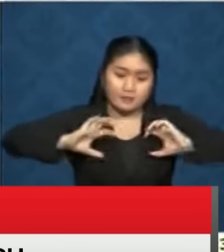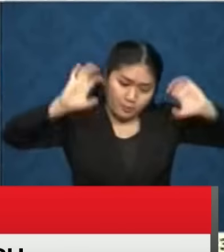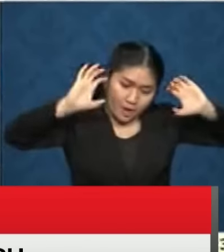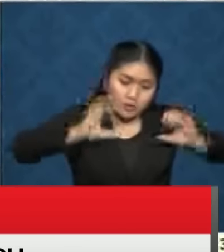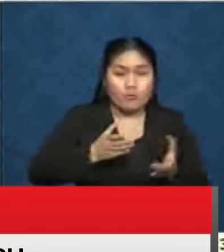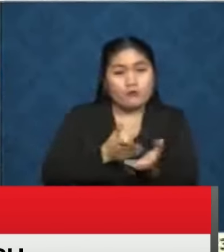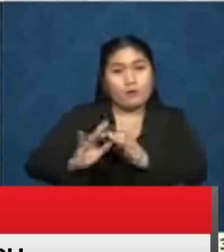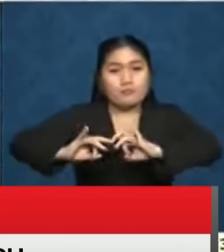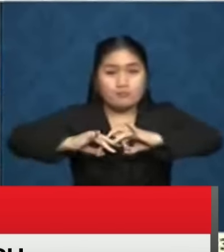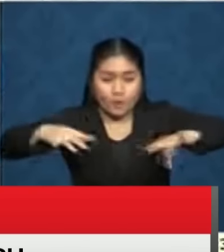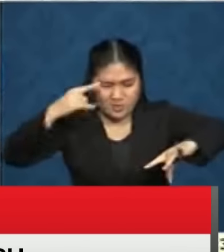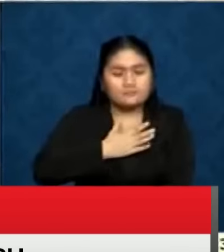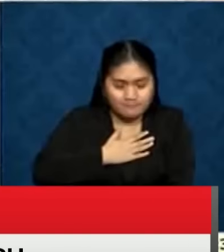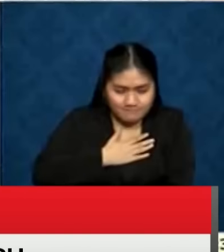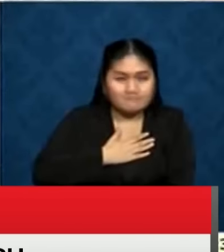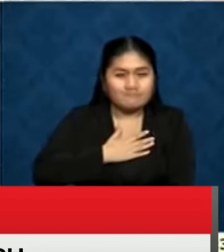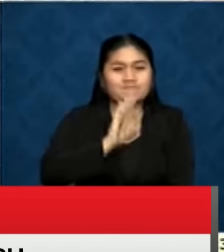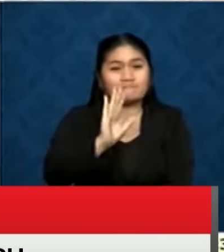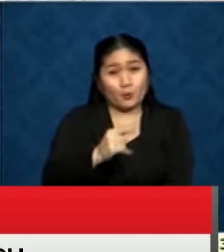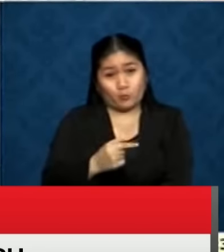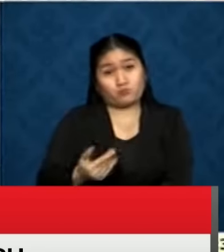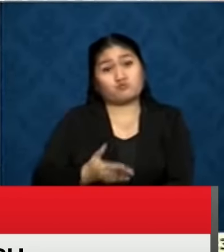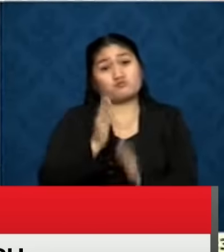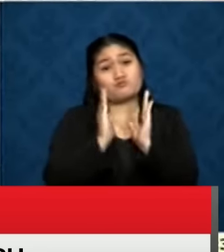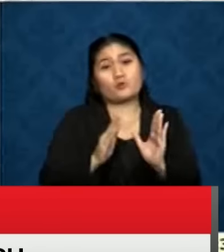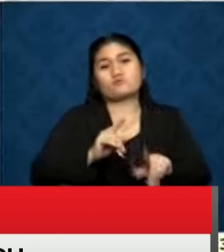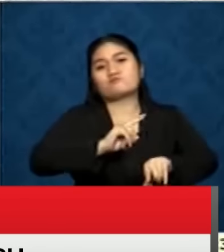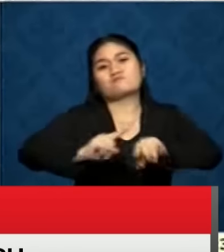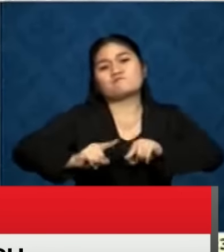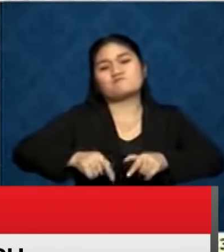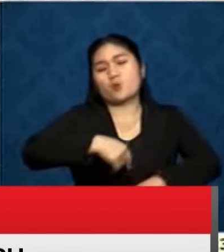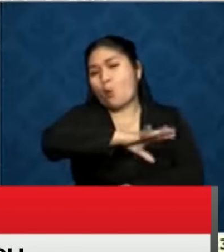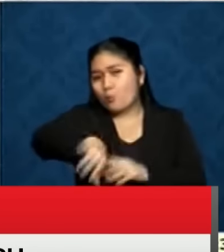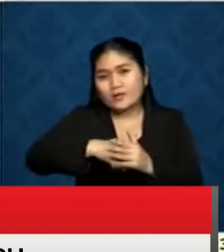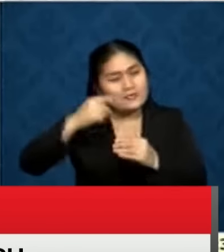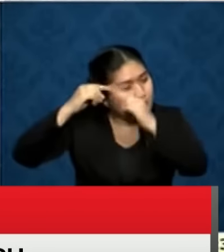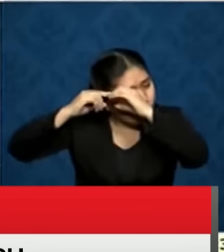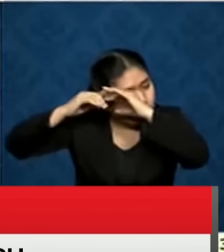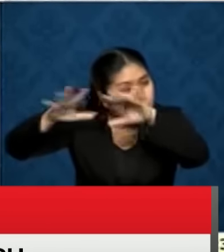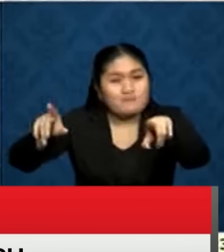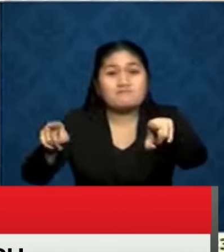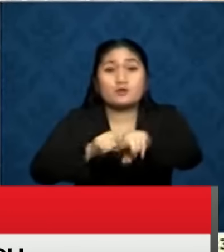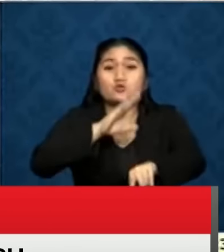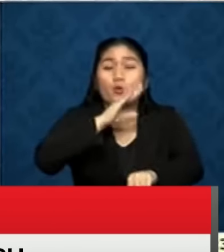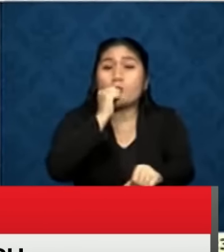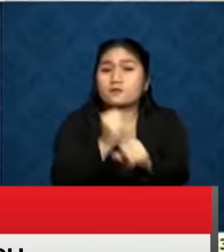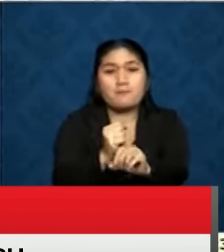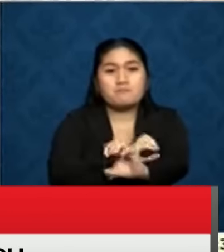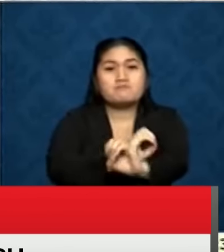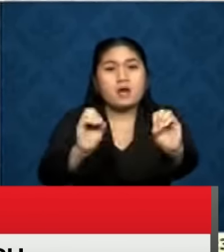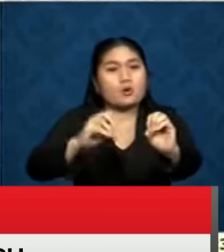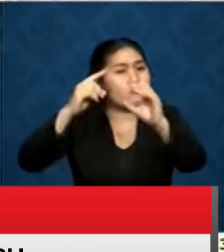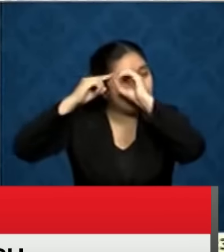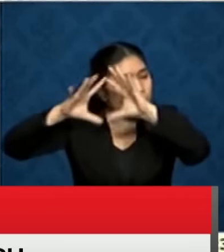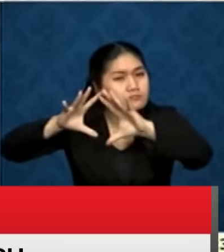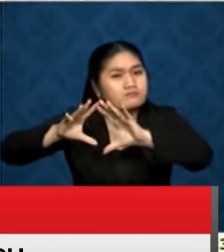ค้านที่ให้ความสนใจเรื่องแลนบิดทุกๆคนล้วนมีความฝันถ้าเราไม่ลงมือทำเลยความฝันเหล่านั้น